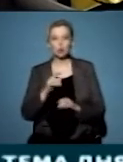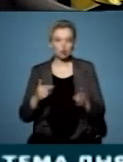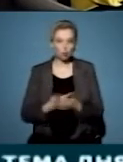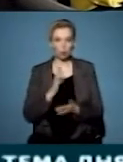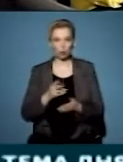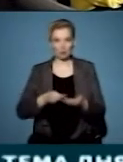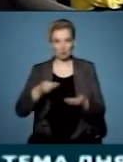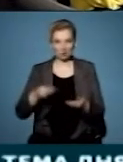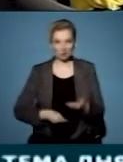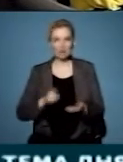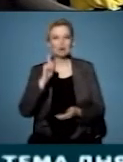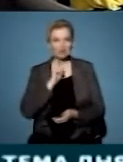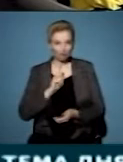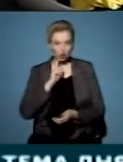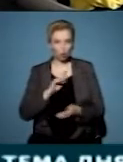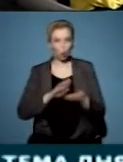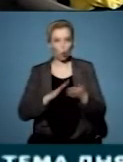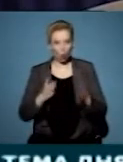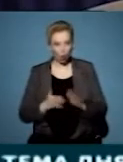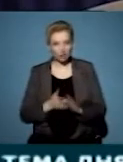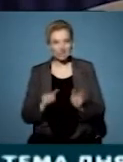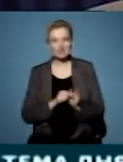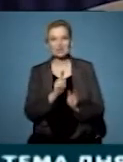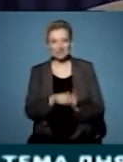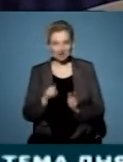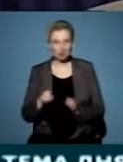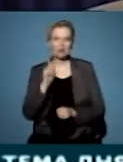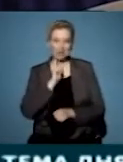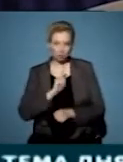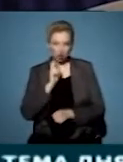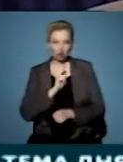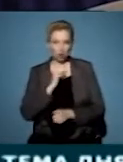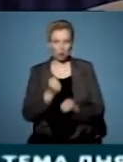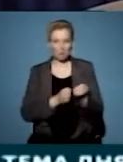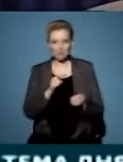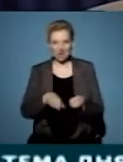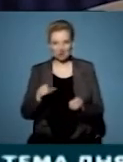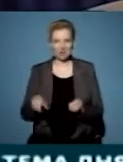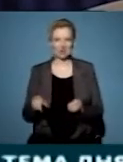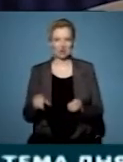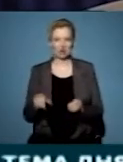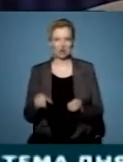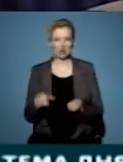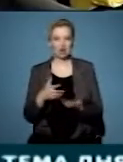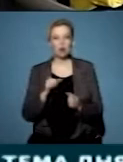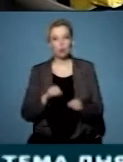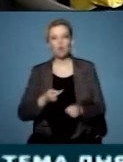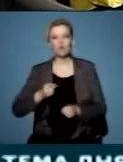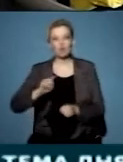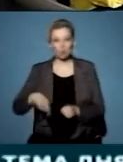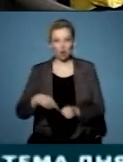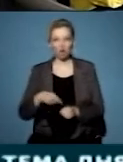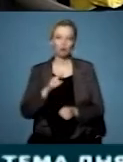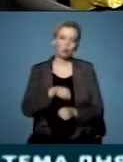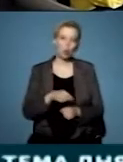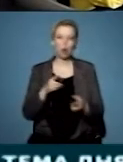буде підписувати тимчасові угоди з тими ж таки тимчасовими перевізниками, які можуть вимагати